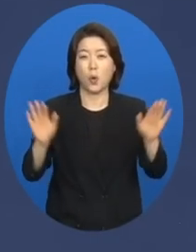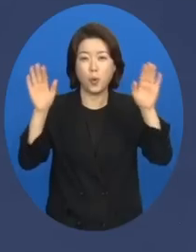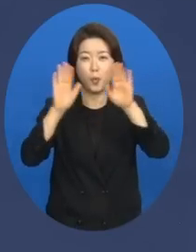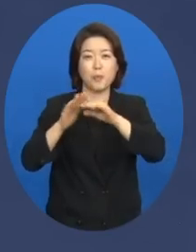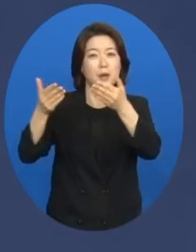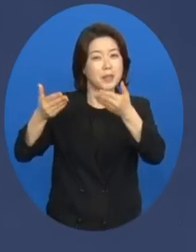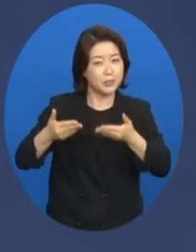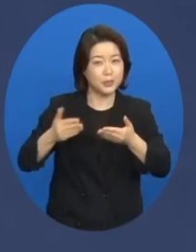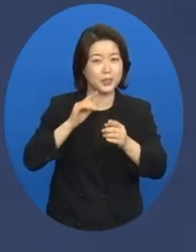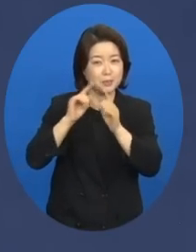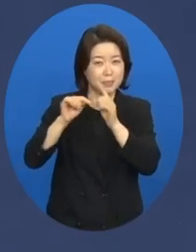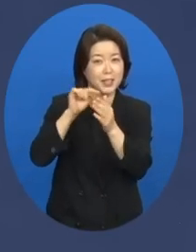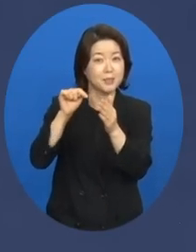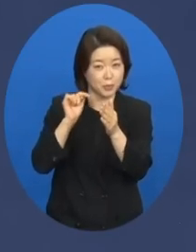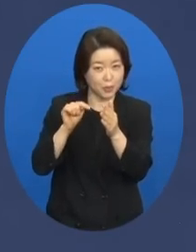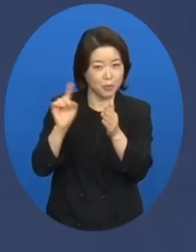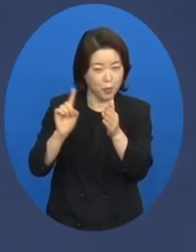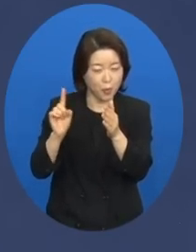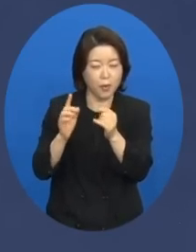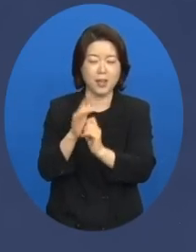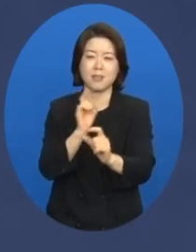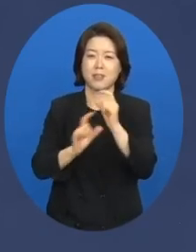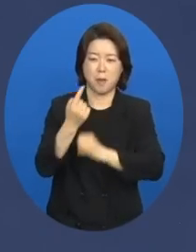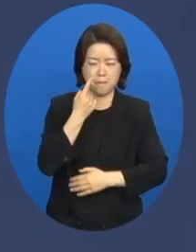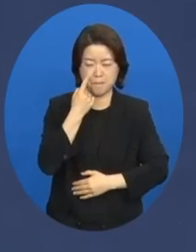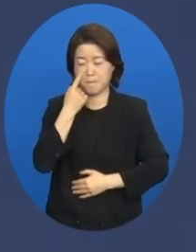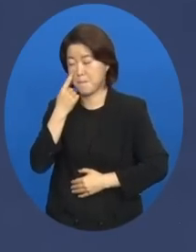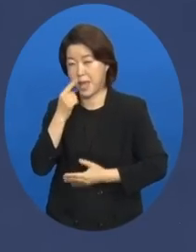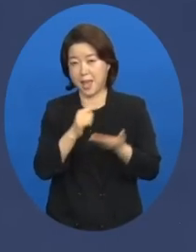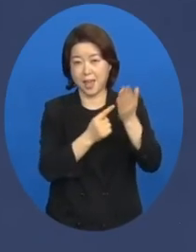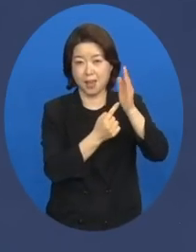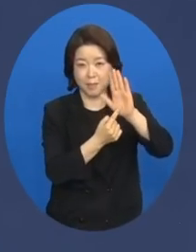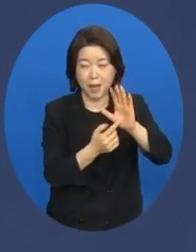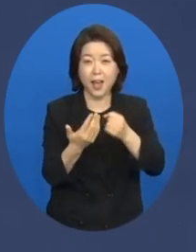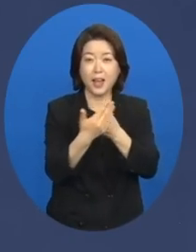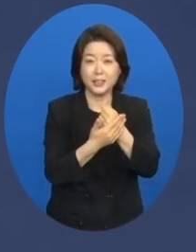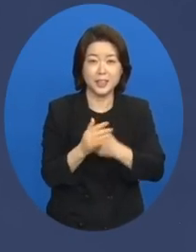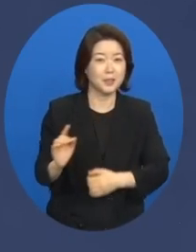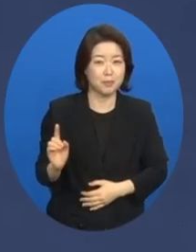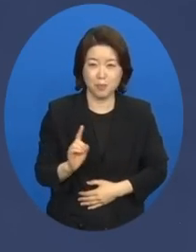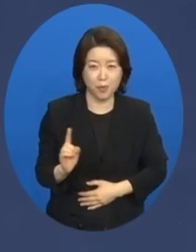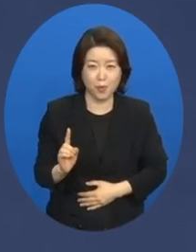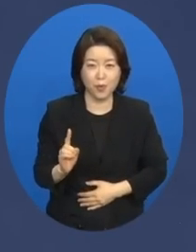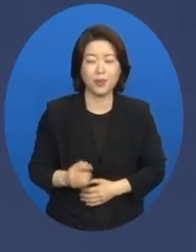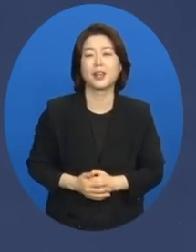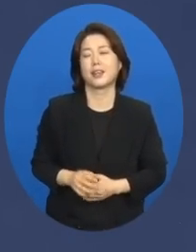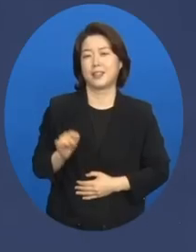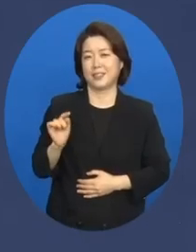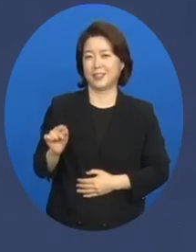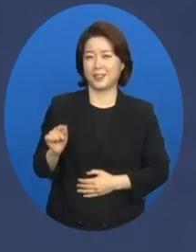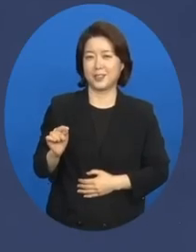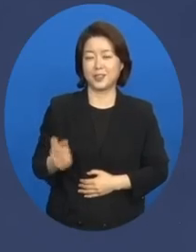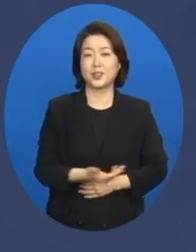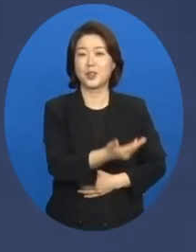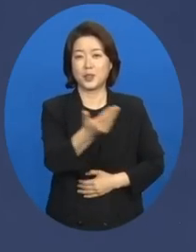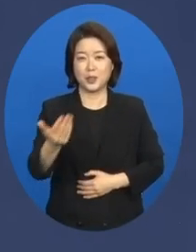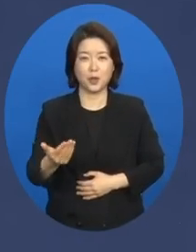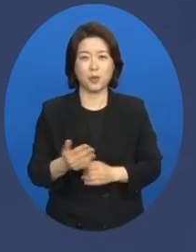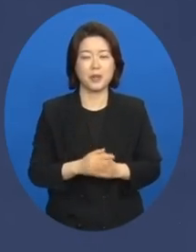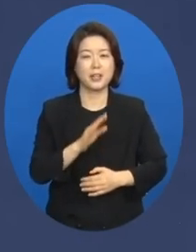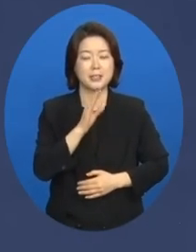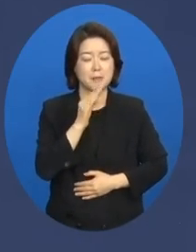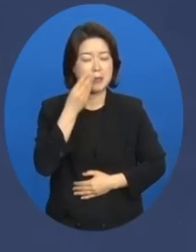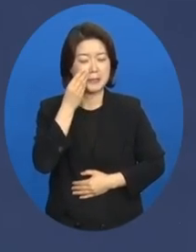주시는 말씀 가운데 더 두드러지게 보여줄 은혜가 있다면 그것은 여러분에게는